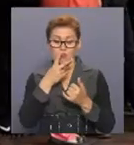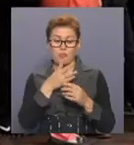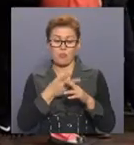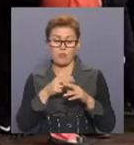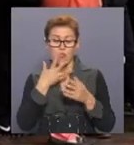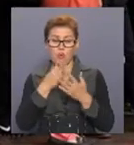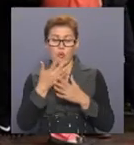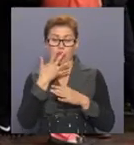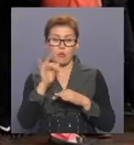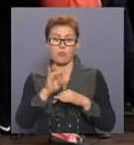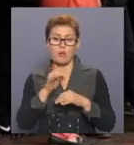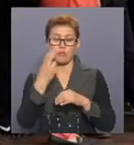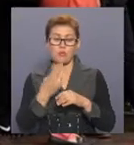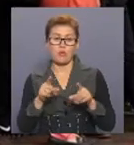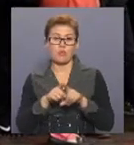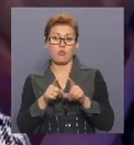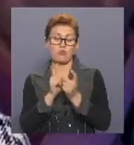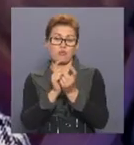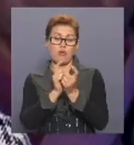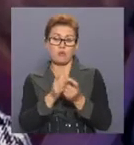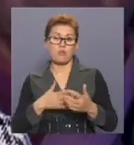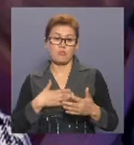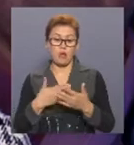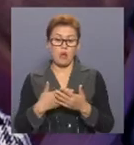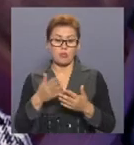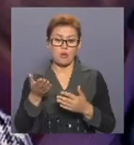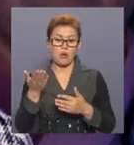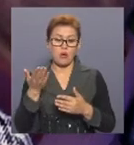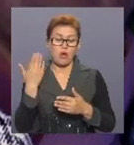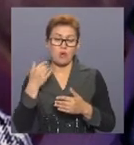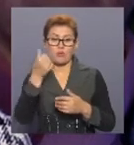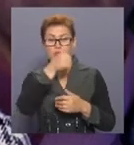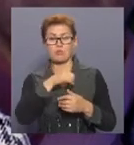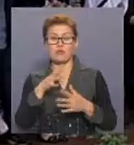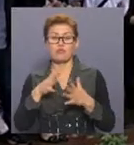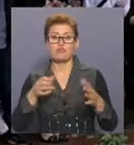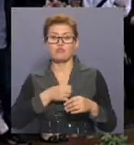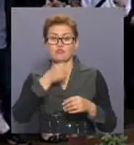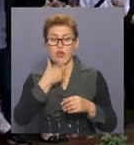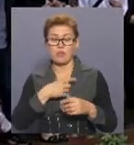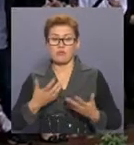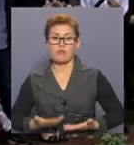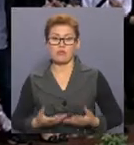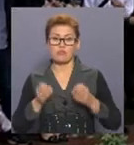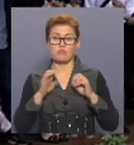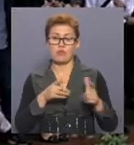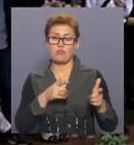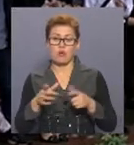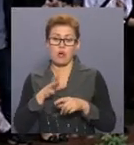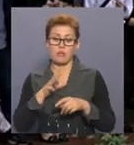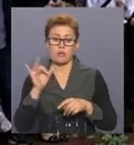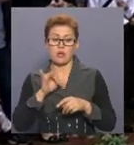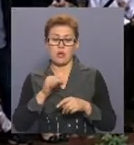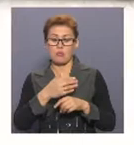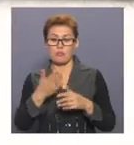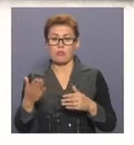үшін бар күш-жігерін жұмсап күрескен, өзін сол жолда құрбандыққа шалған үлкен тұлға. Жазықсыз жапа шеккен алаш ардақтысының